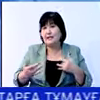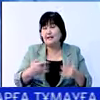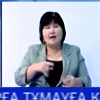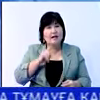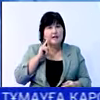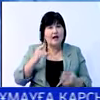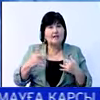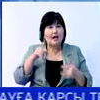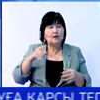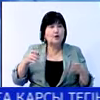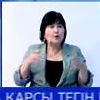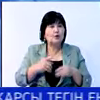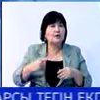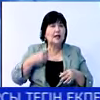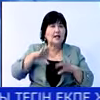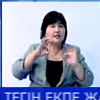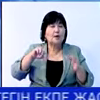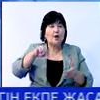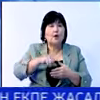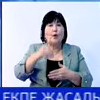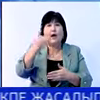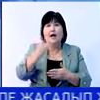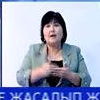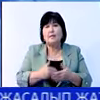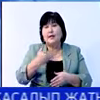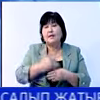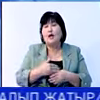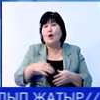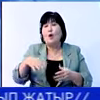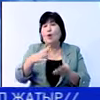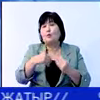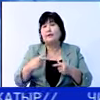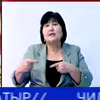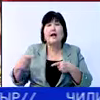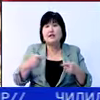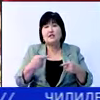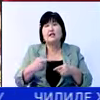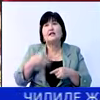Жас актерлар труппасының шеберлігімен қойылған пьесада отбасындағы шиеленіс тартысты баяндалды.